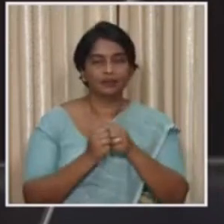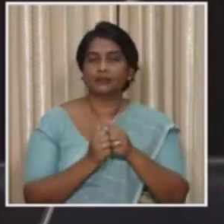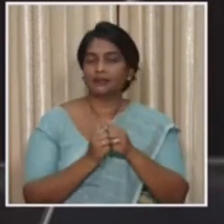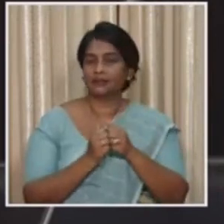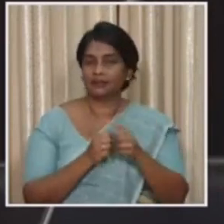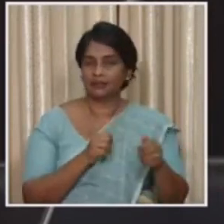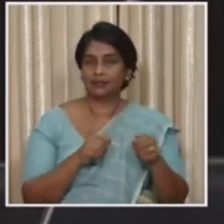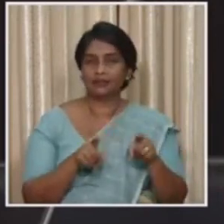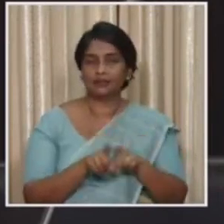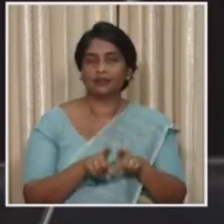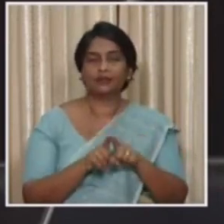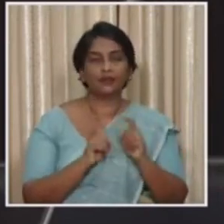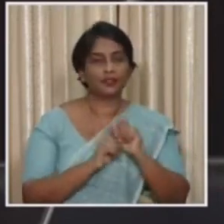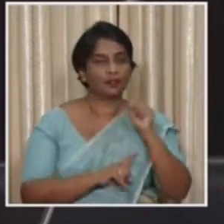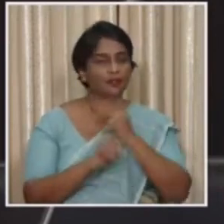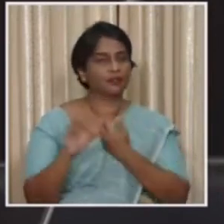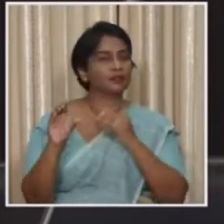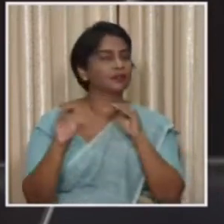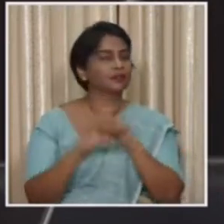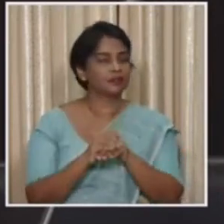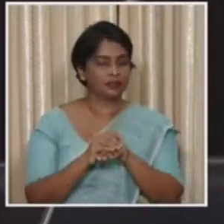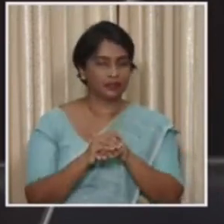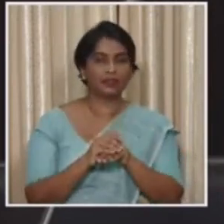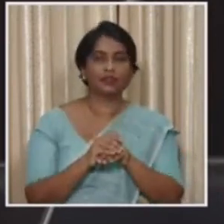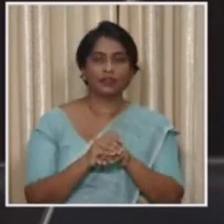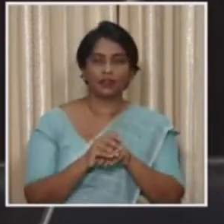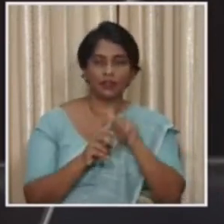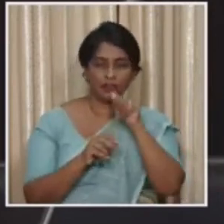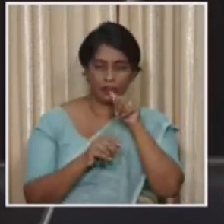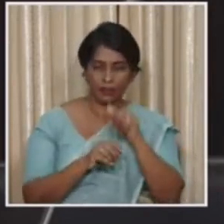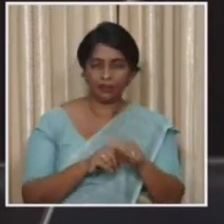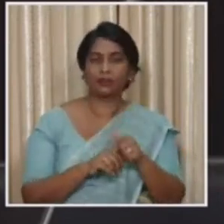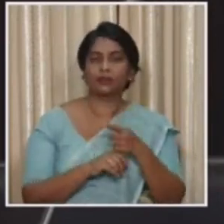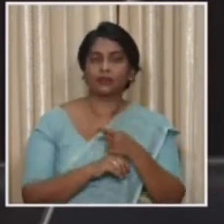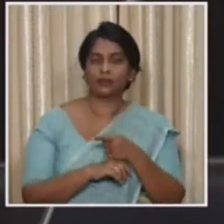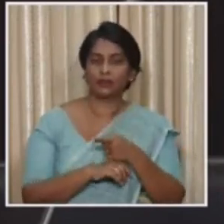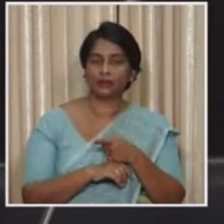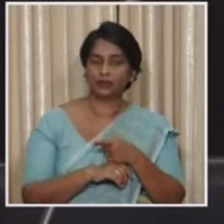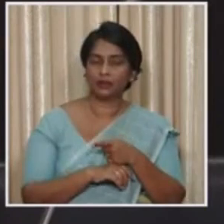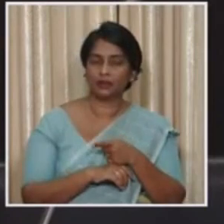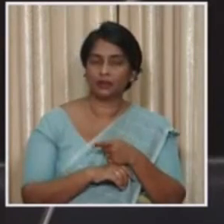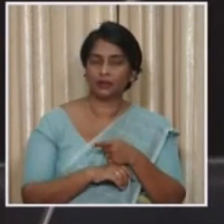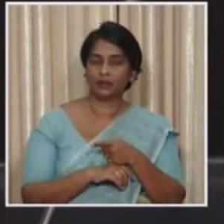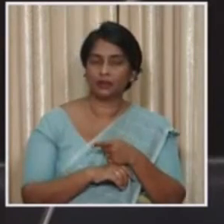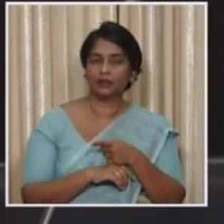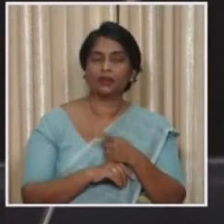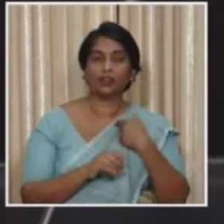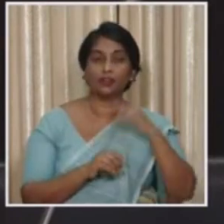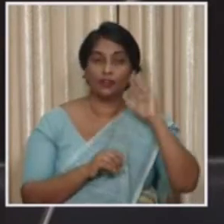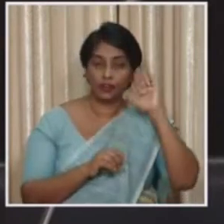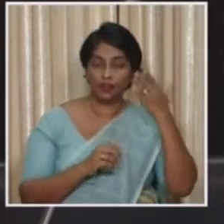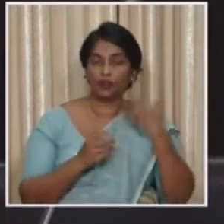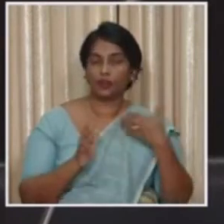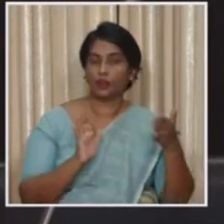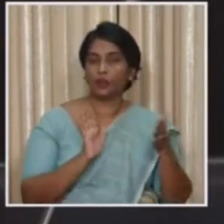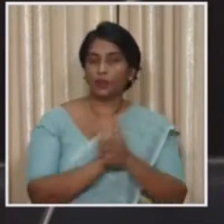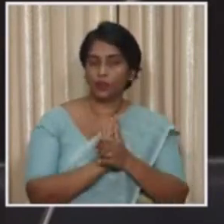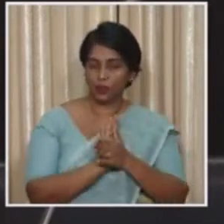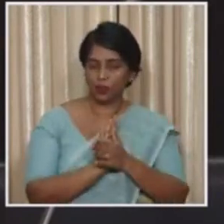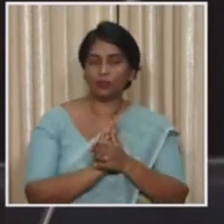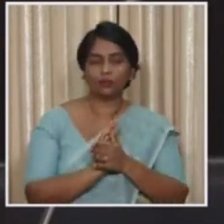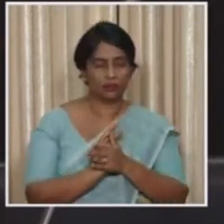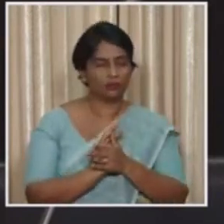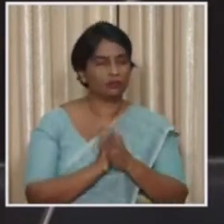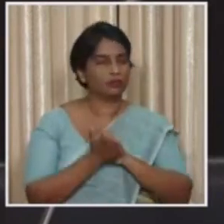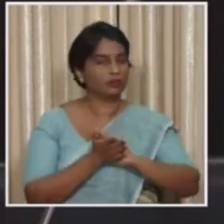அவர்கள் அவர் மிக இனிமையாக பழகுகின்ற ஒருவர் எங்களோடு அமர்ந்து பல விஷயங்களை அவருடைய கணவருடைய